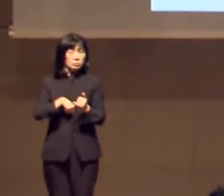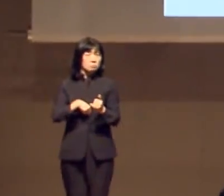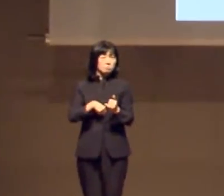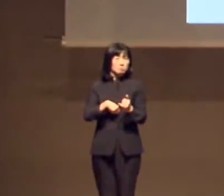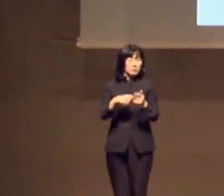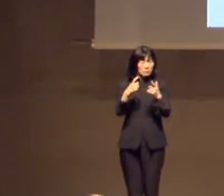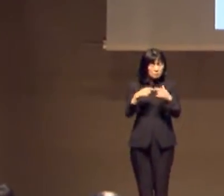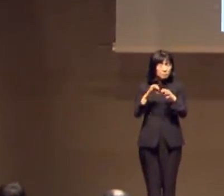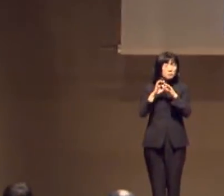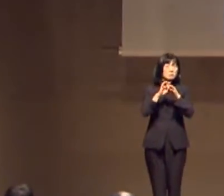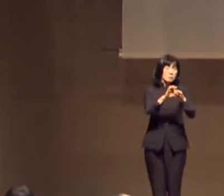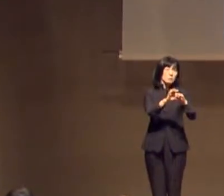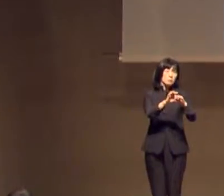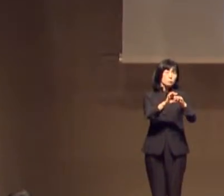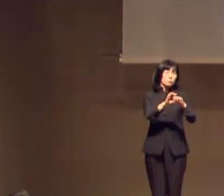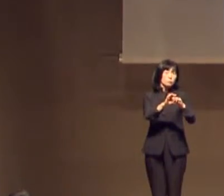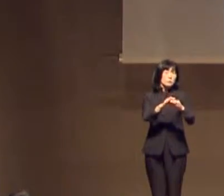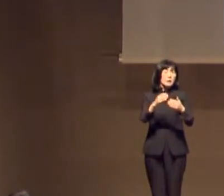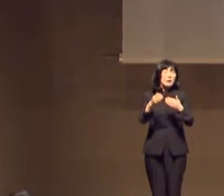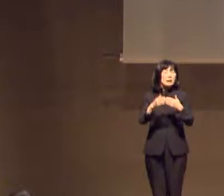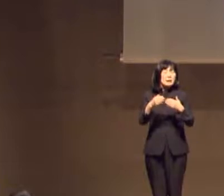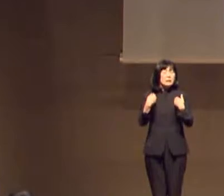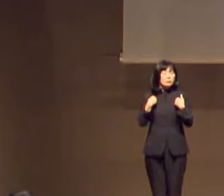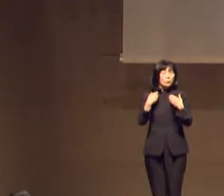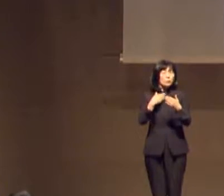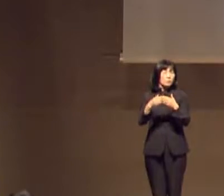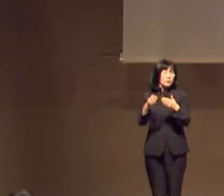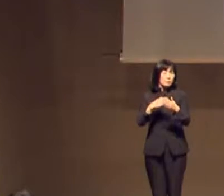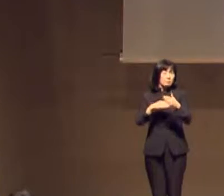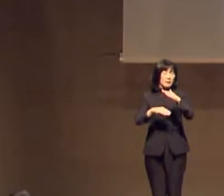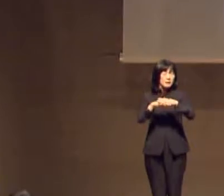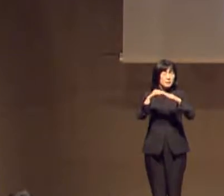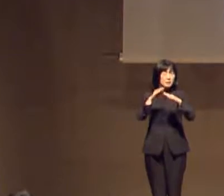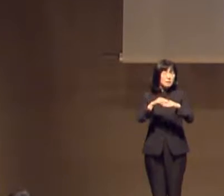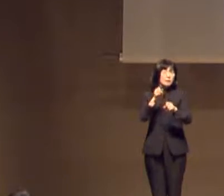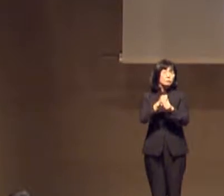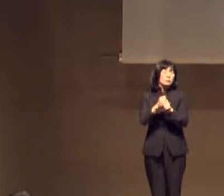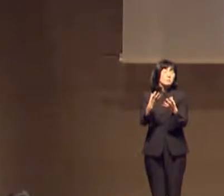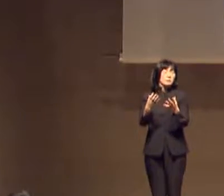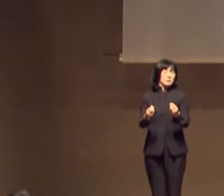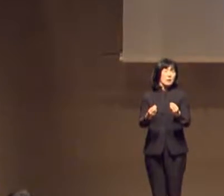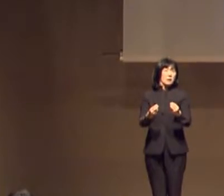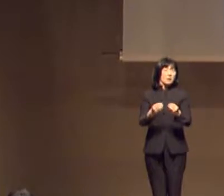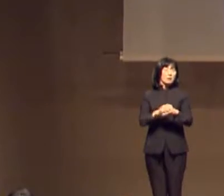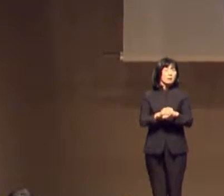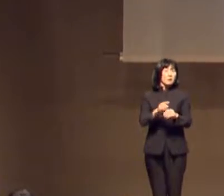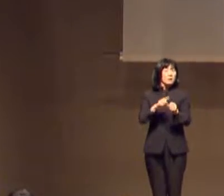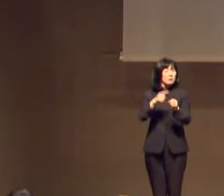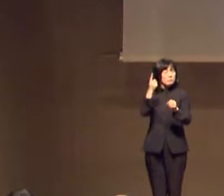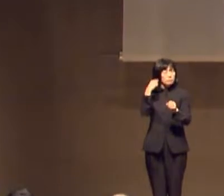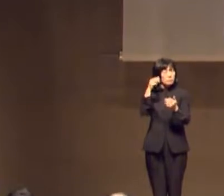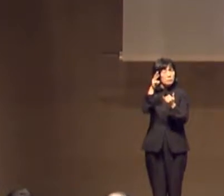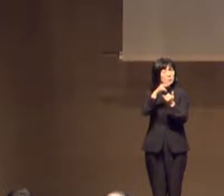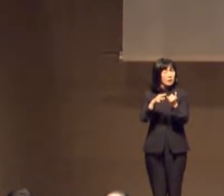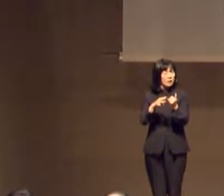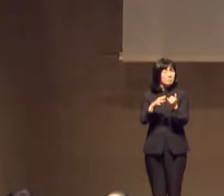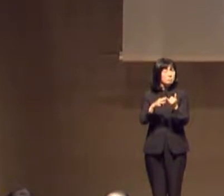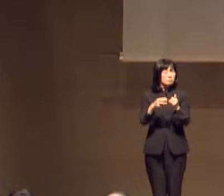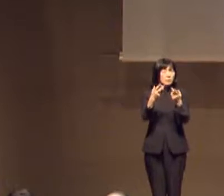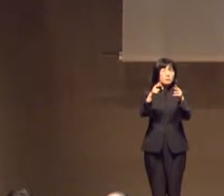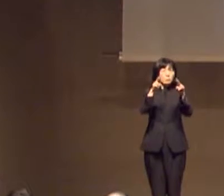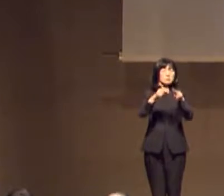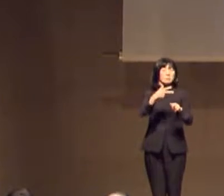を行い、必要な改善を行うことで作り上げてきたものです。昨年度の、災害を受けまして、本市